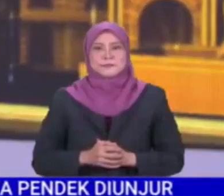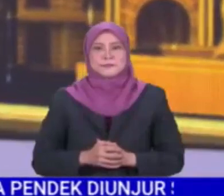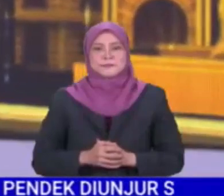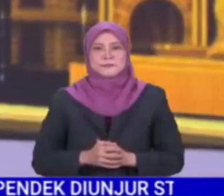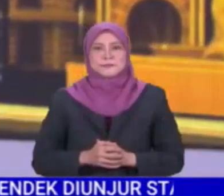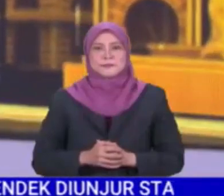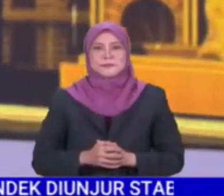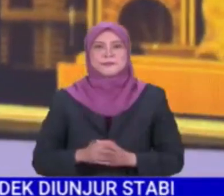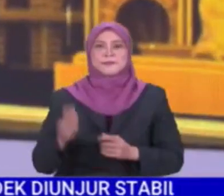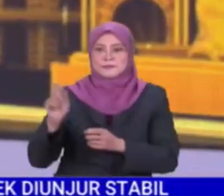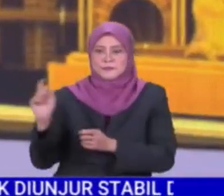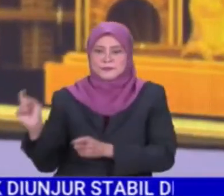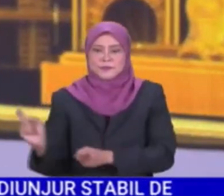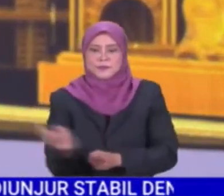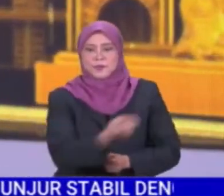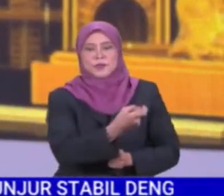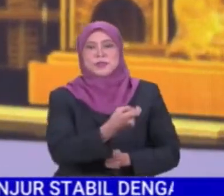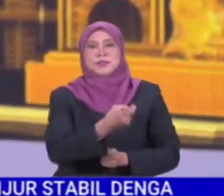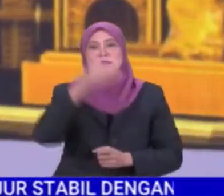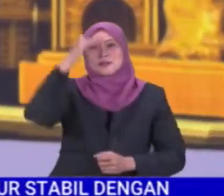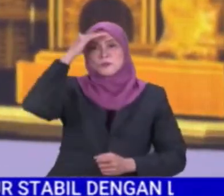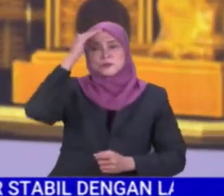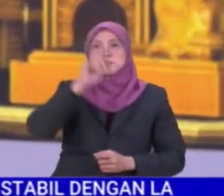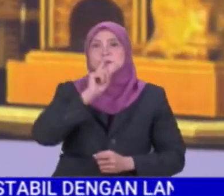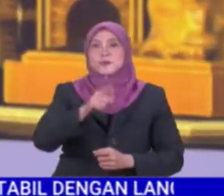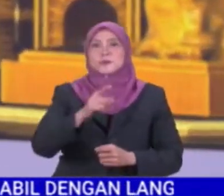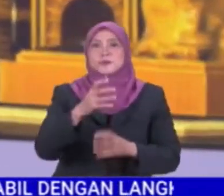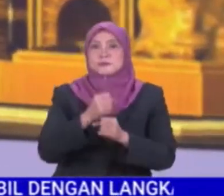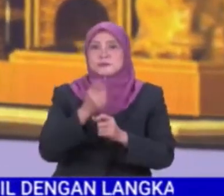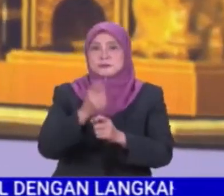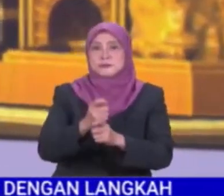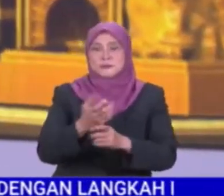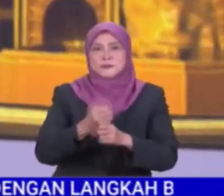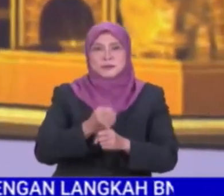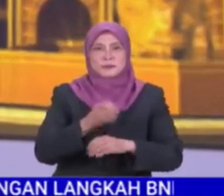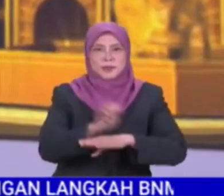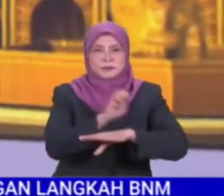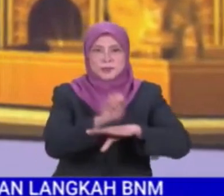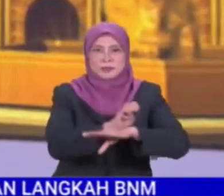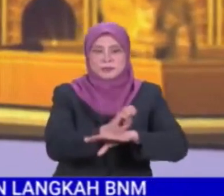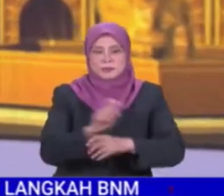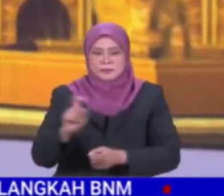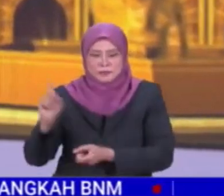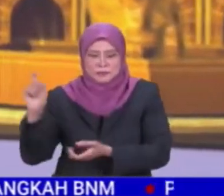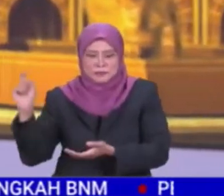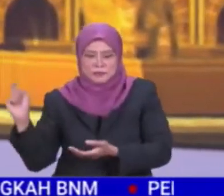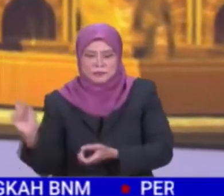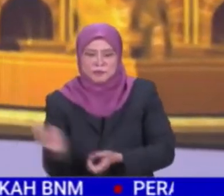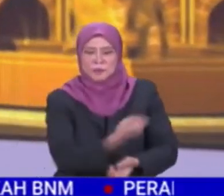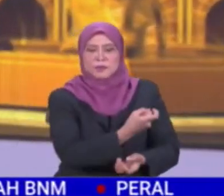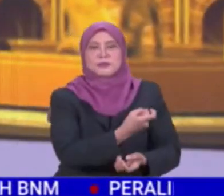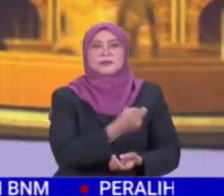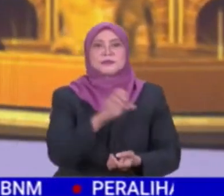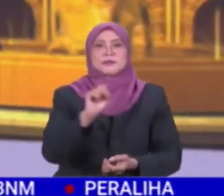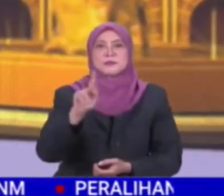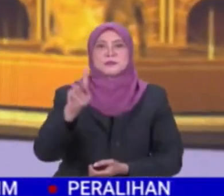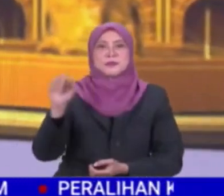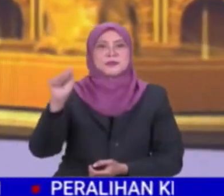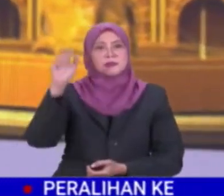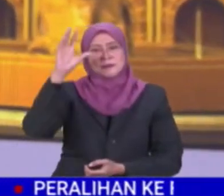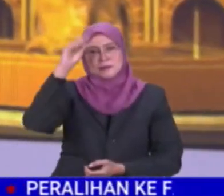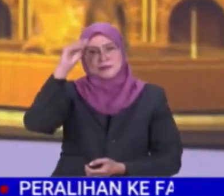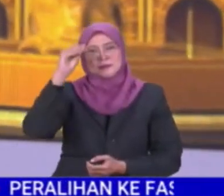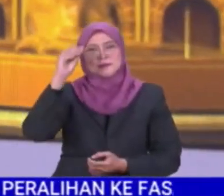Sementara itu, skuad hoki Johor pula menempah tiket ke penentuan pingat emas acara hoki lelaki Sukma ke-20 selepas